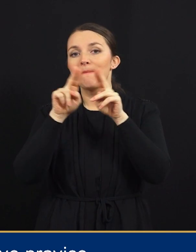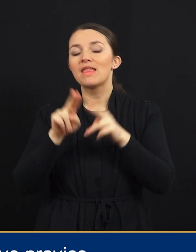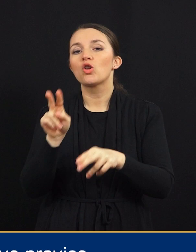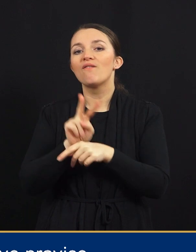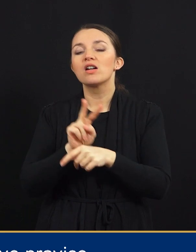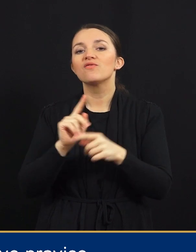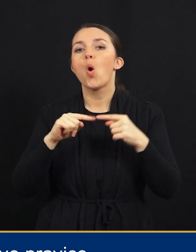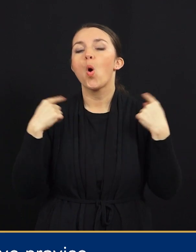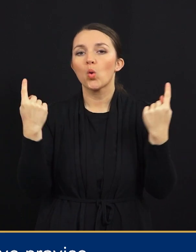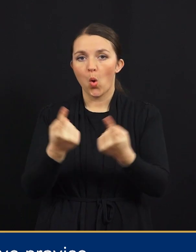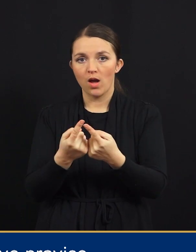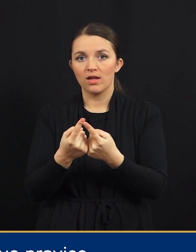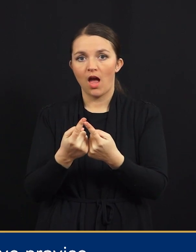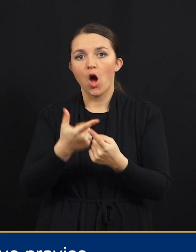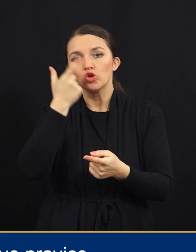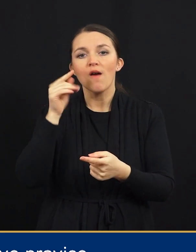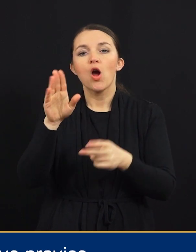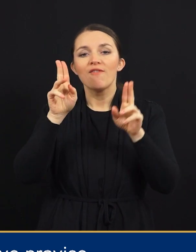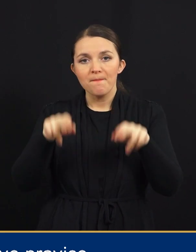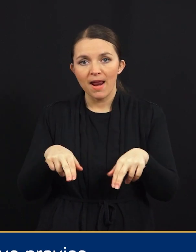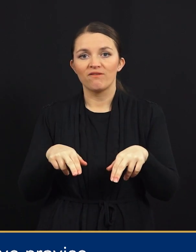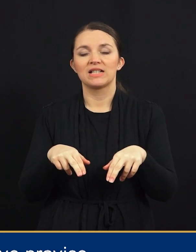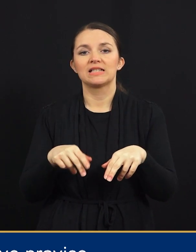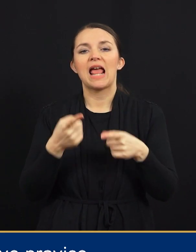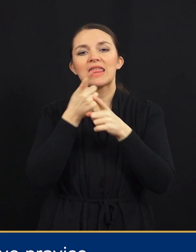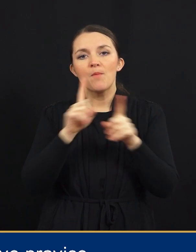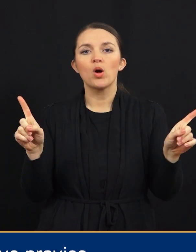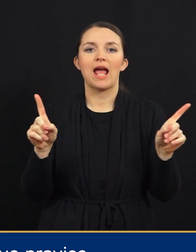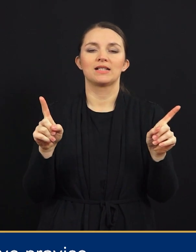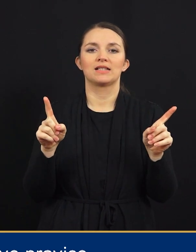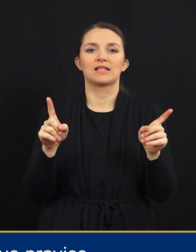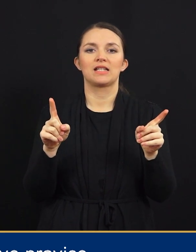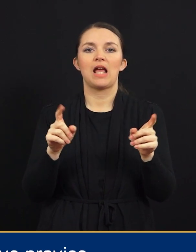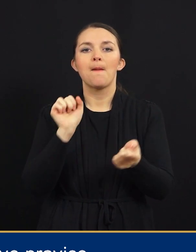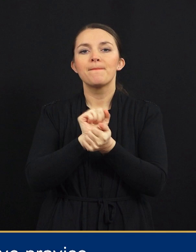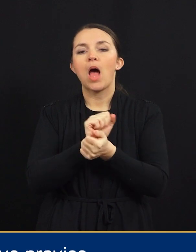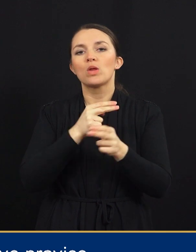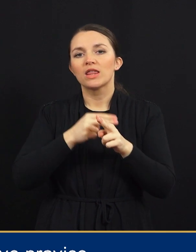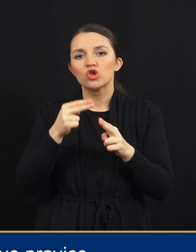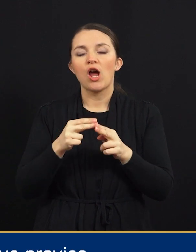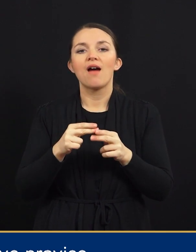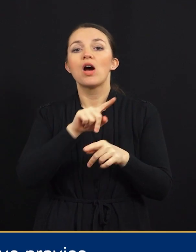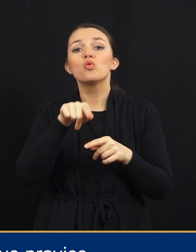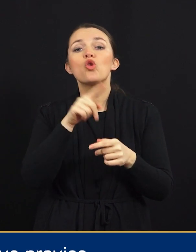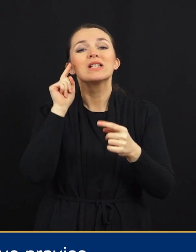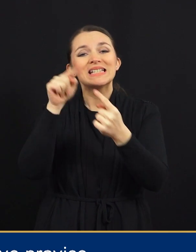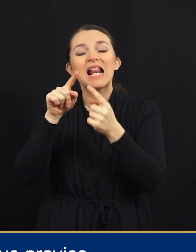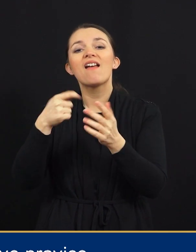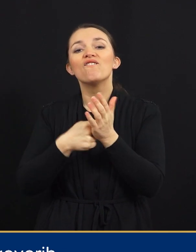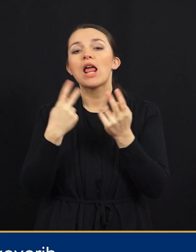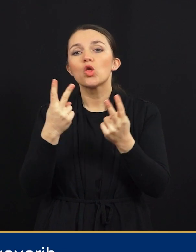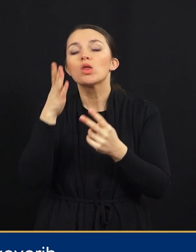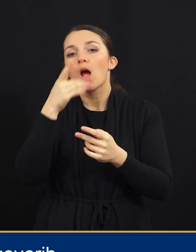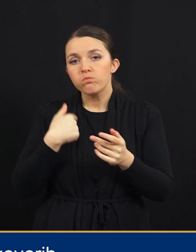Mednarodno varstvo okolja, človekove pravice, demokracija, pravna država so cilji in vrednote, ki jih